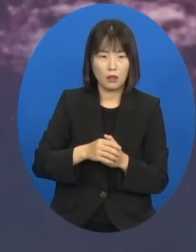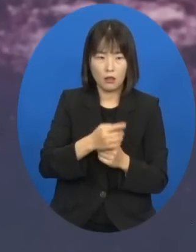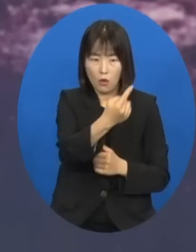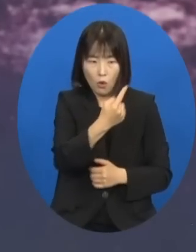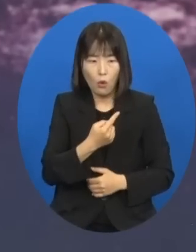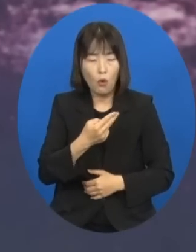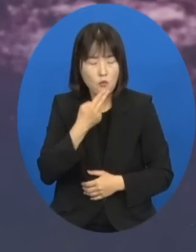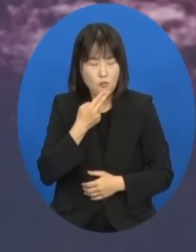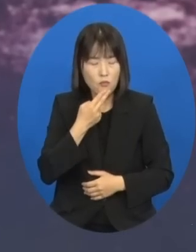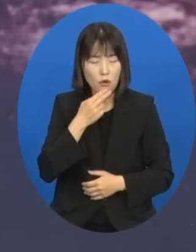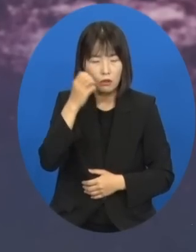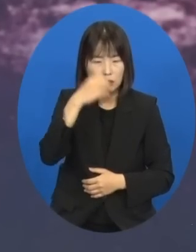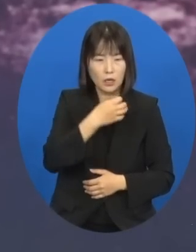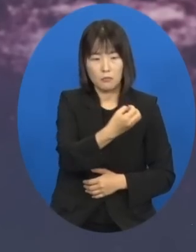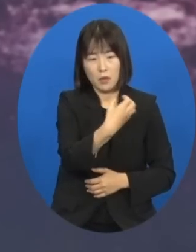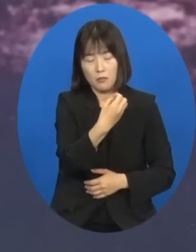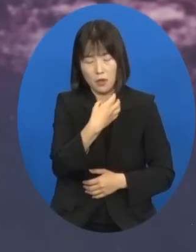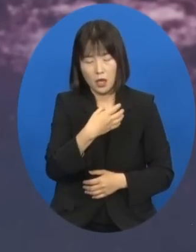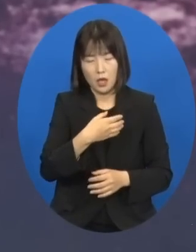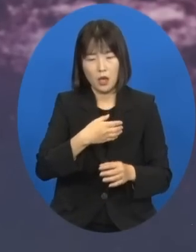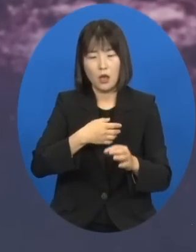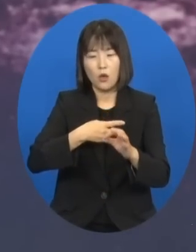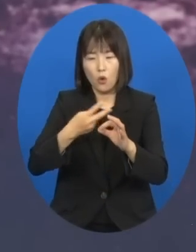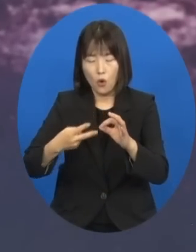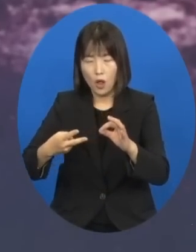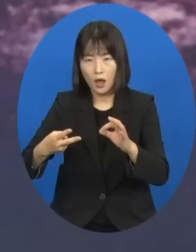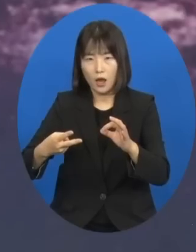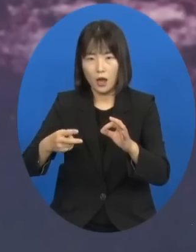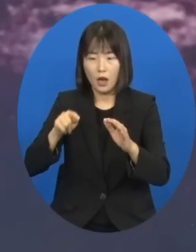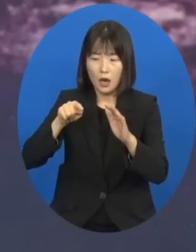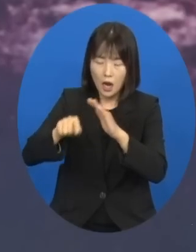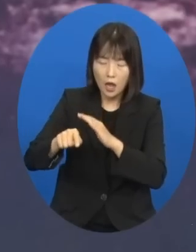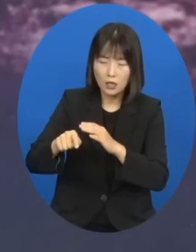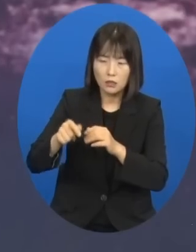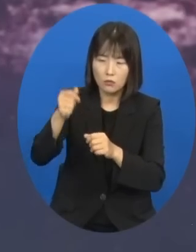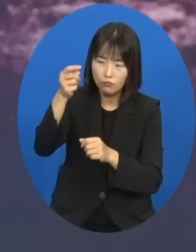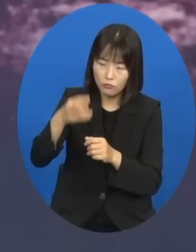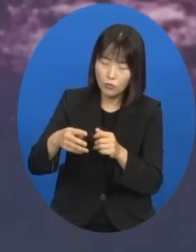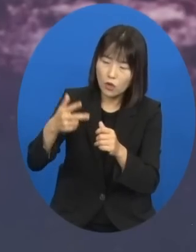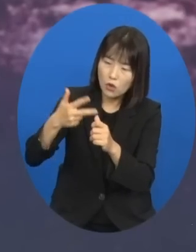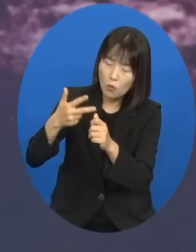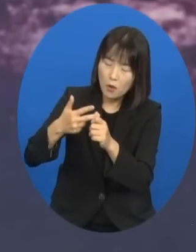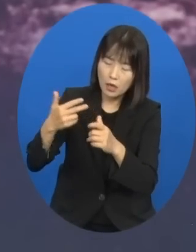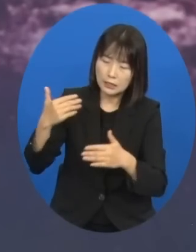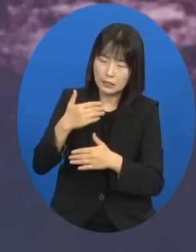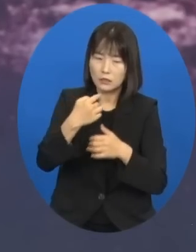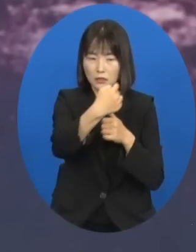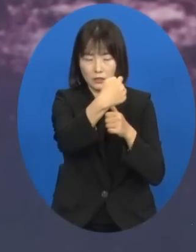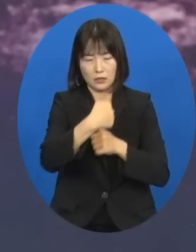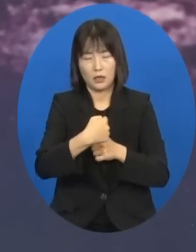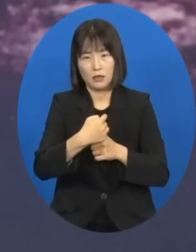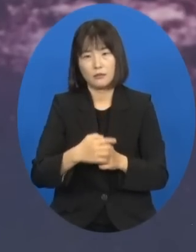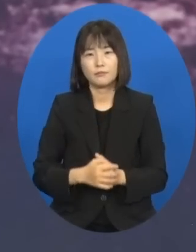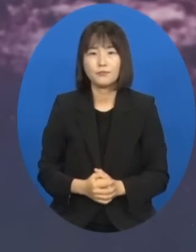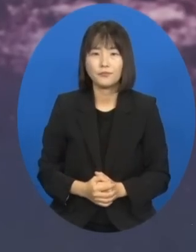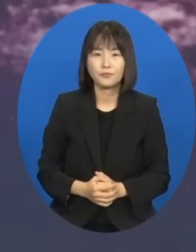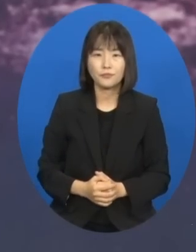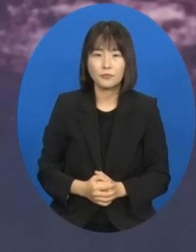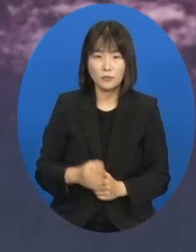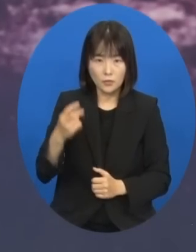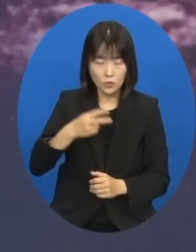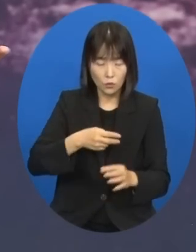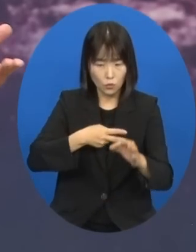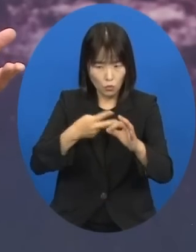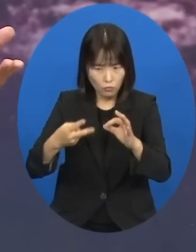거예요. 기분이 상했어요. 아니 내가 누군데 나와보지도 않고 그런 말만 하냐. 게다가 아니 무슨